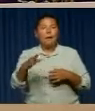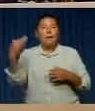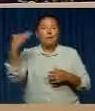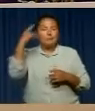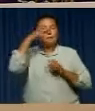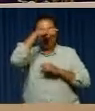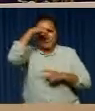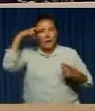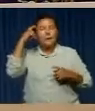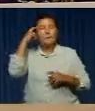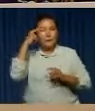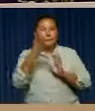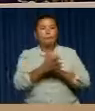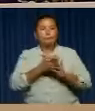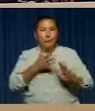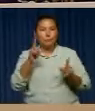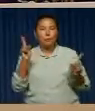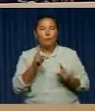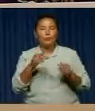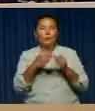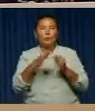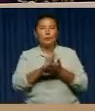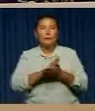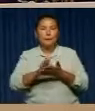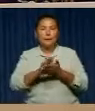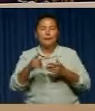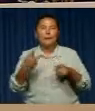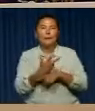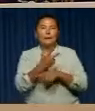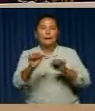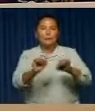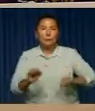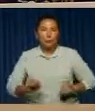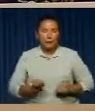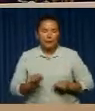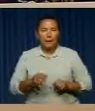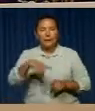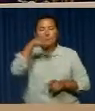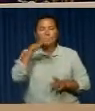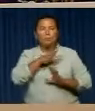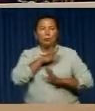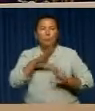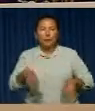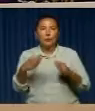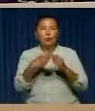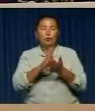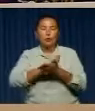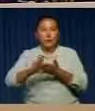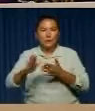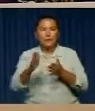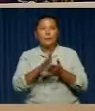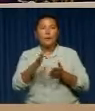де. Үйді ылғалды тазалау. Үш мезгіл ылғалды тазаласаңыз, үйіңіз ыссы болмайды. Үйіңіздің ауасы